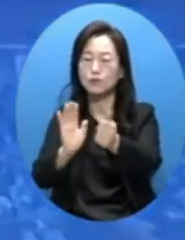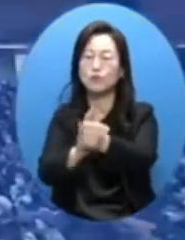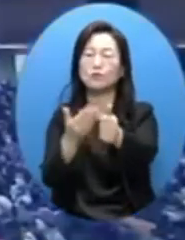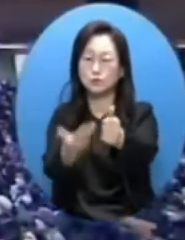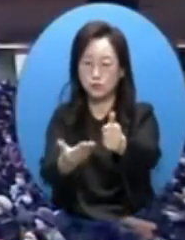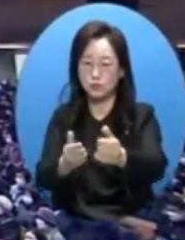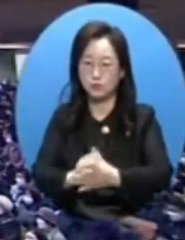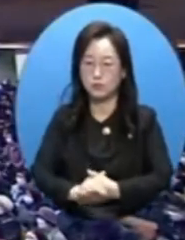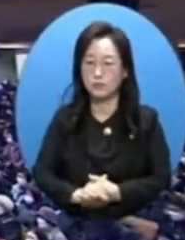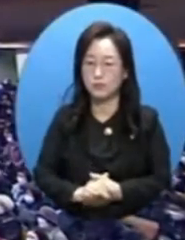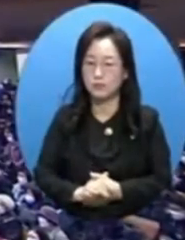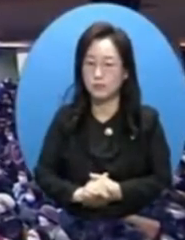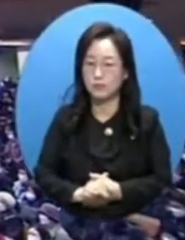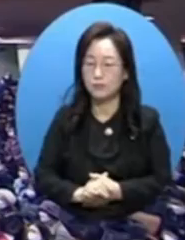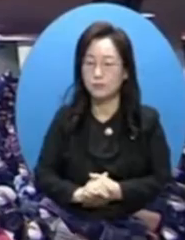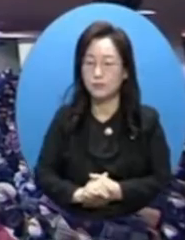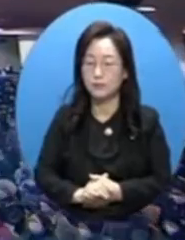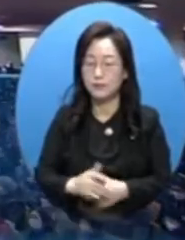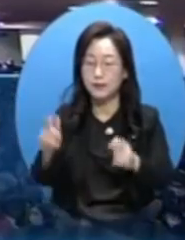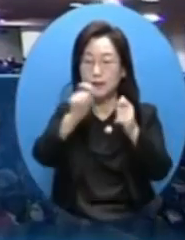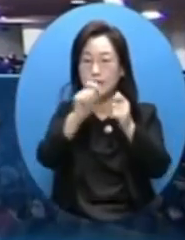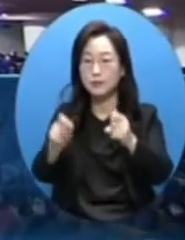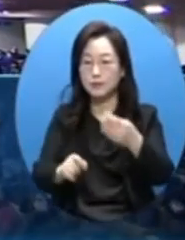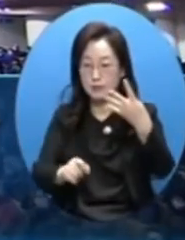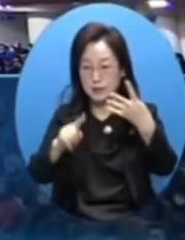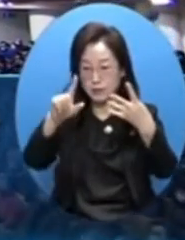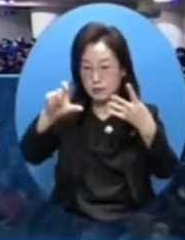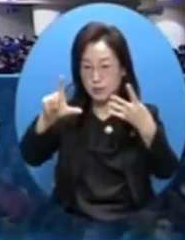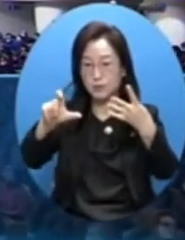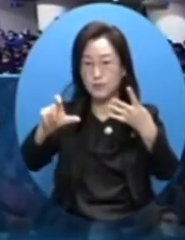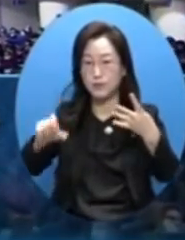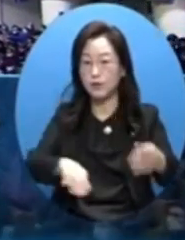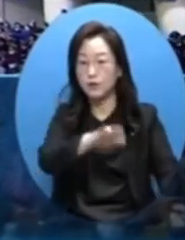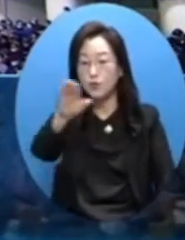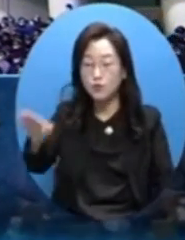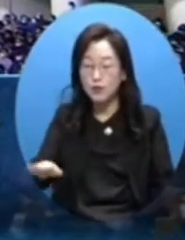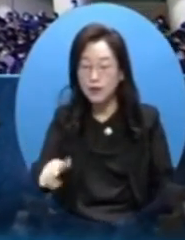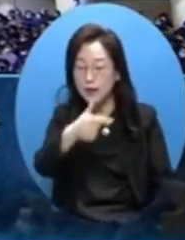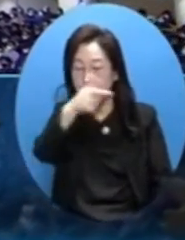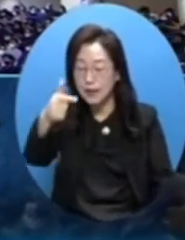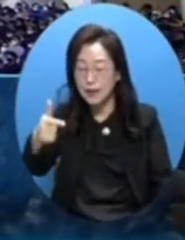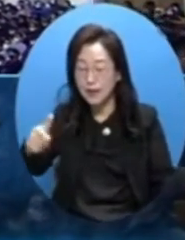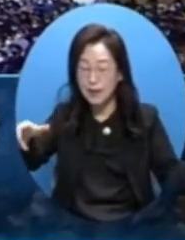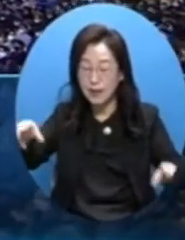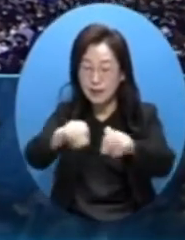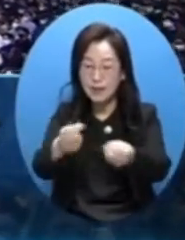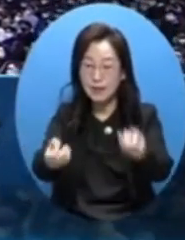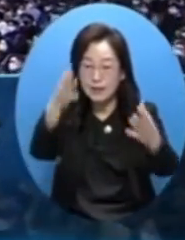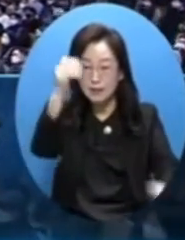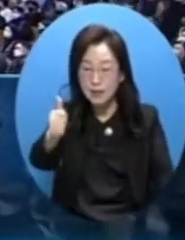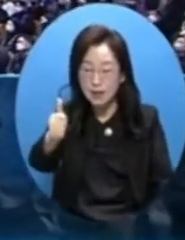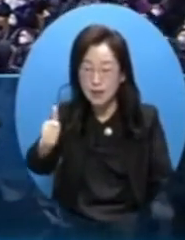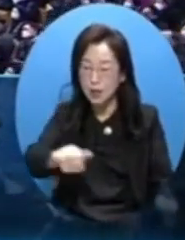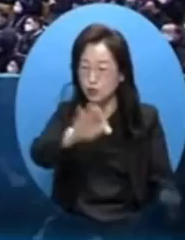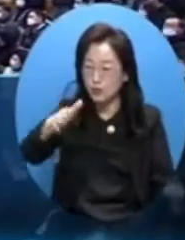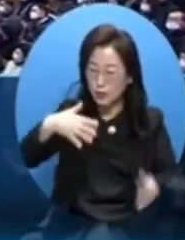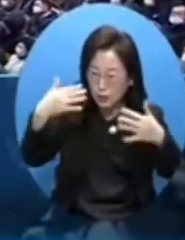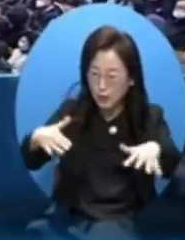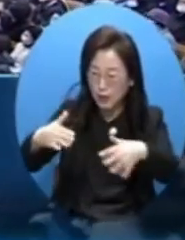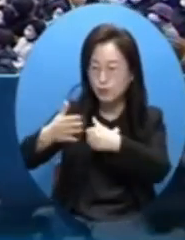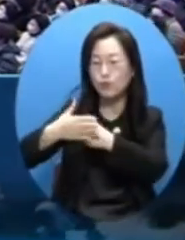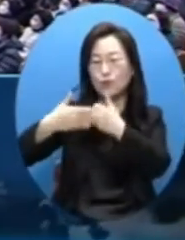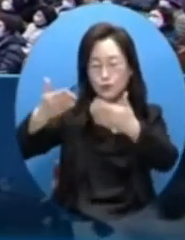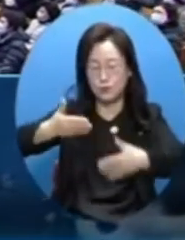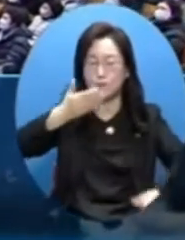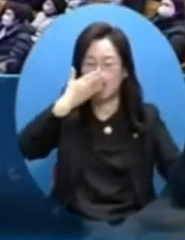것입니다. 히브리서 4장 15절을 말씀합니다. 우리에게 있는 대제사장은 우리의 연약함을 동정하지 못하시리가 아니요 모든